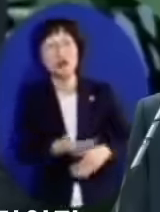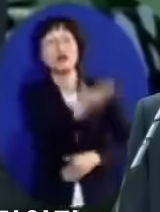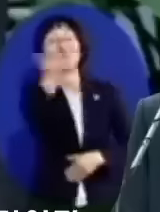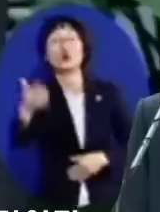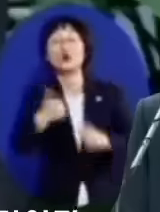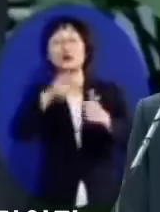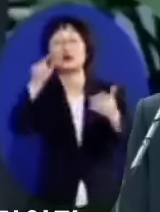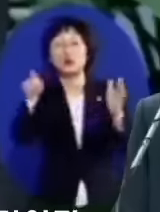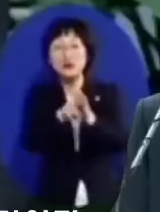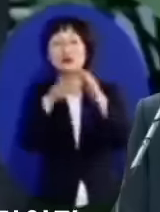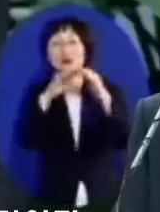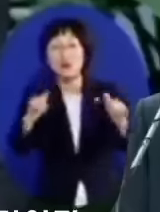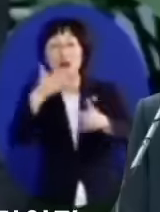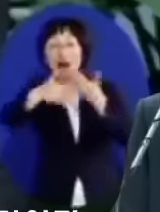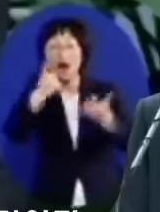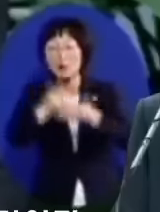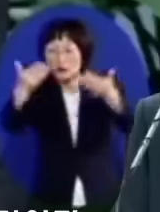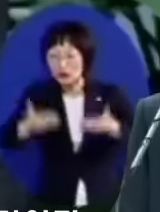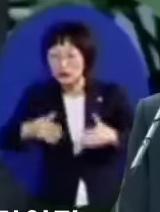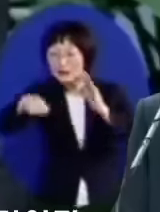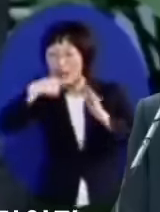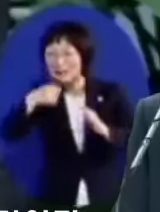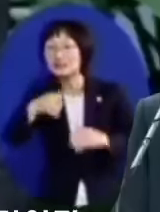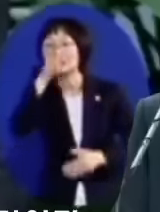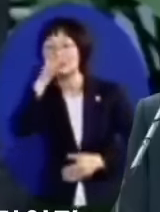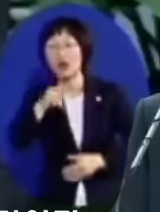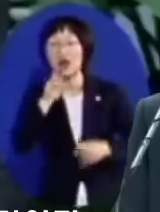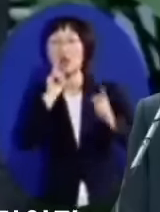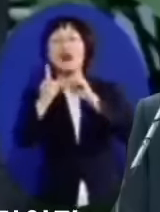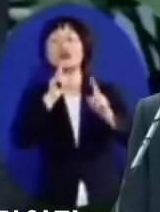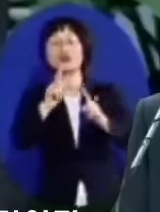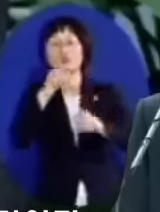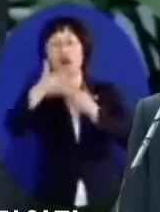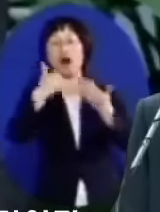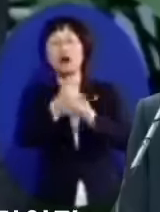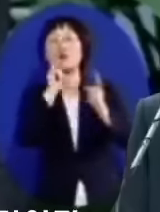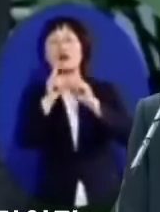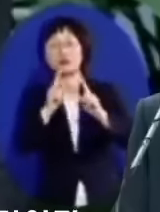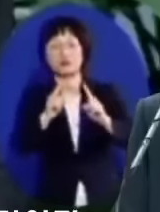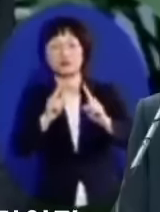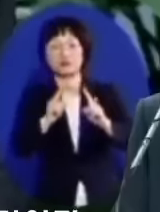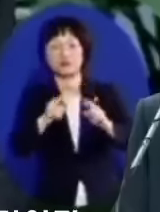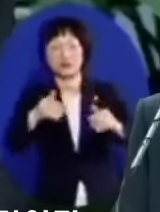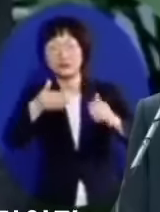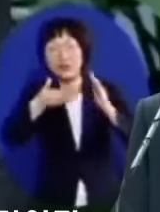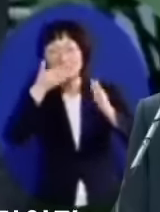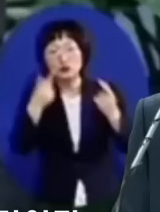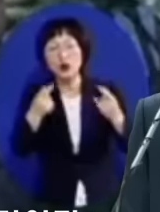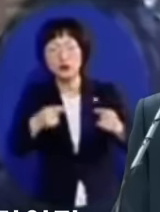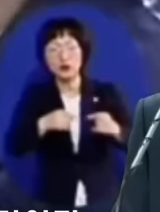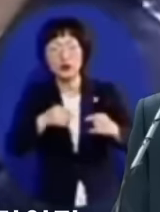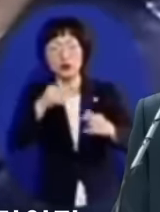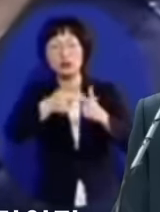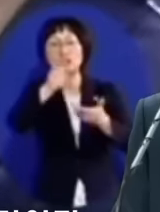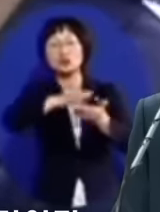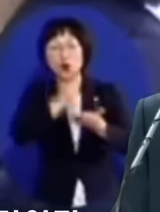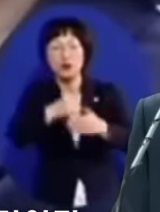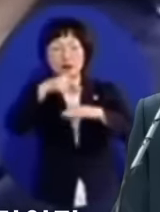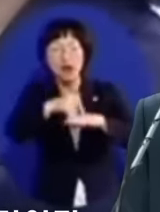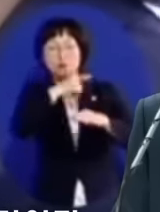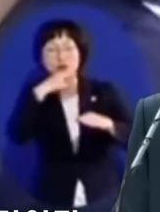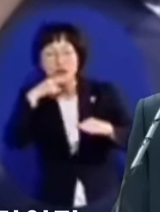사람이 하나님이 주시는 양식이 있습니다. 말씀이 우리의 양식이고 그리스도의 살과 피가 우리의 양식인